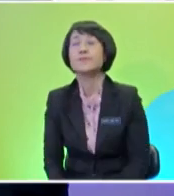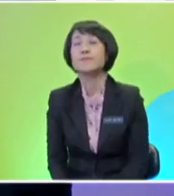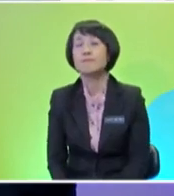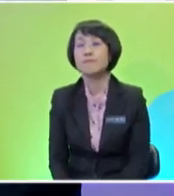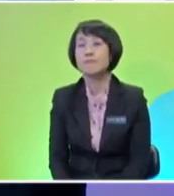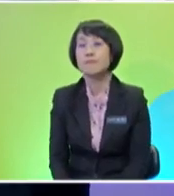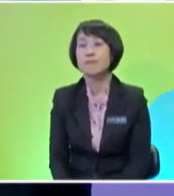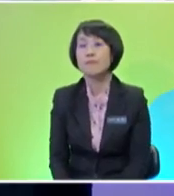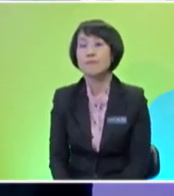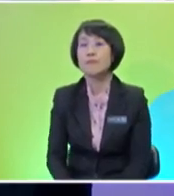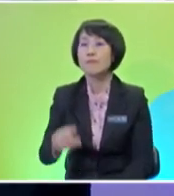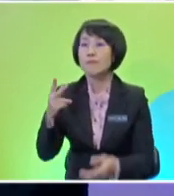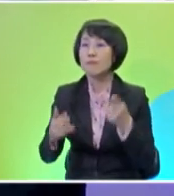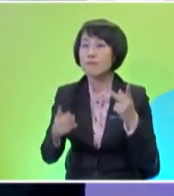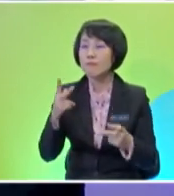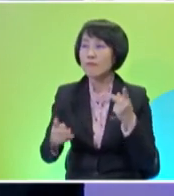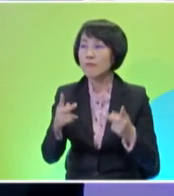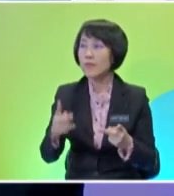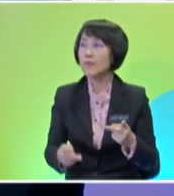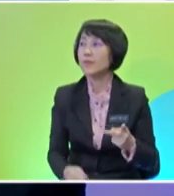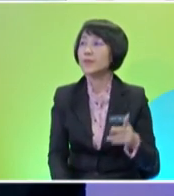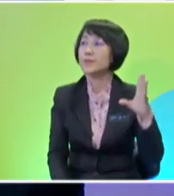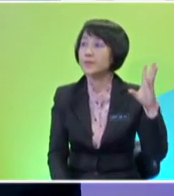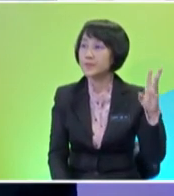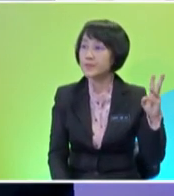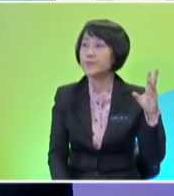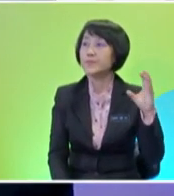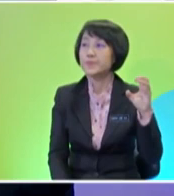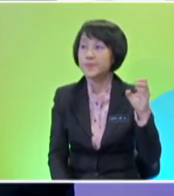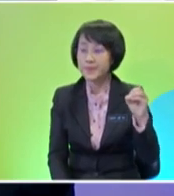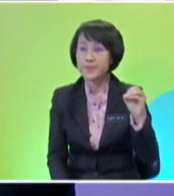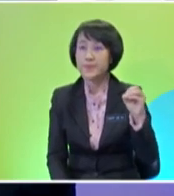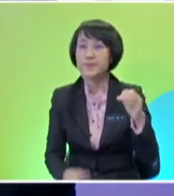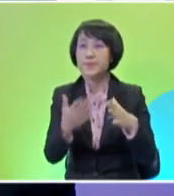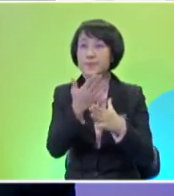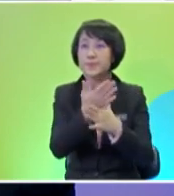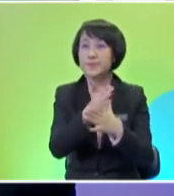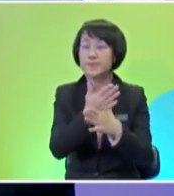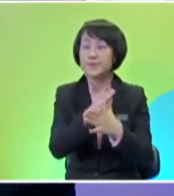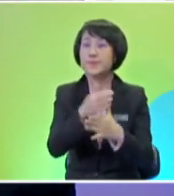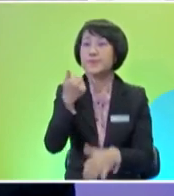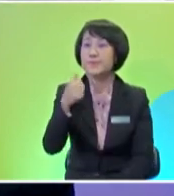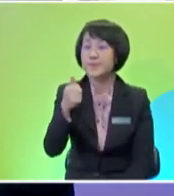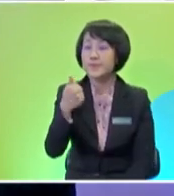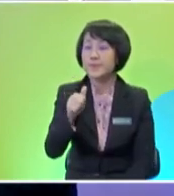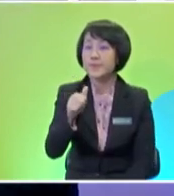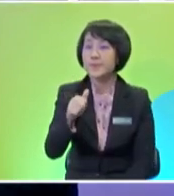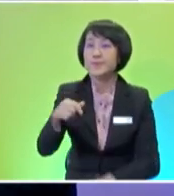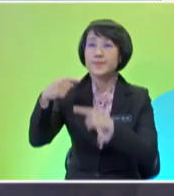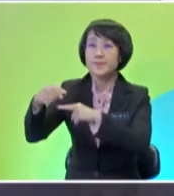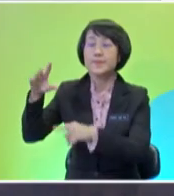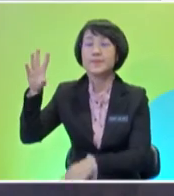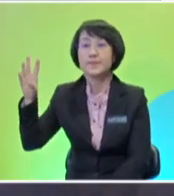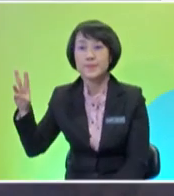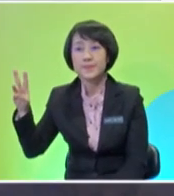ada enam kumpulan ada 10 10 20 30 40 50 Nah jadi ada 6